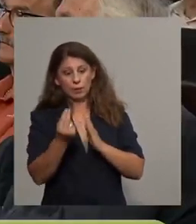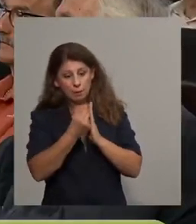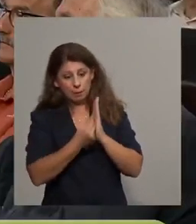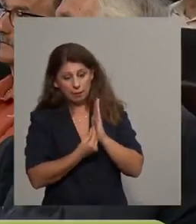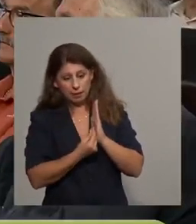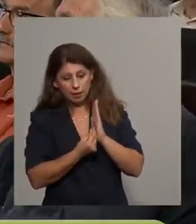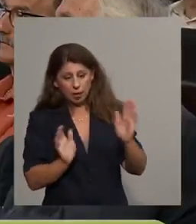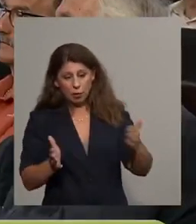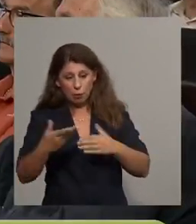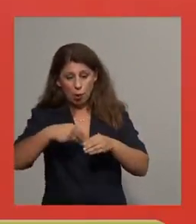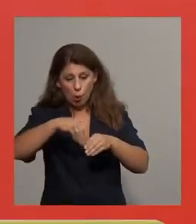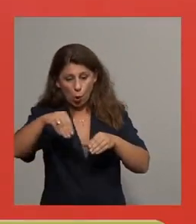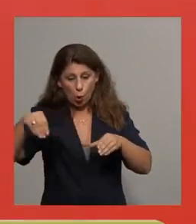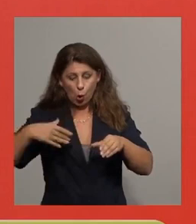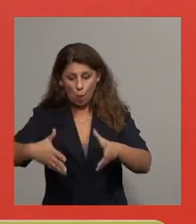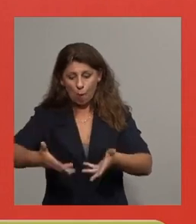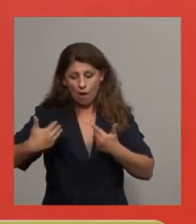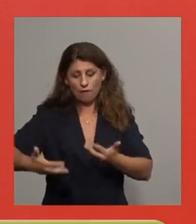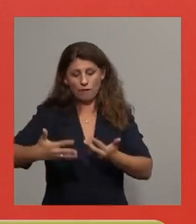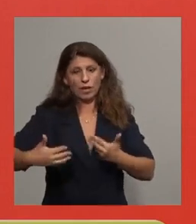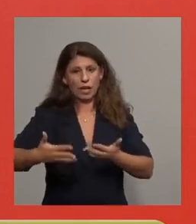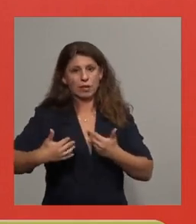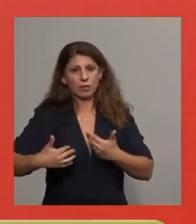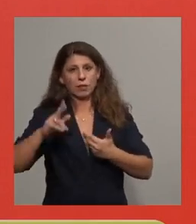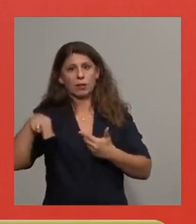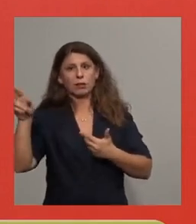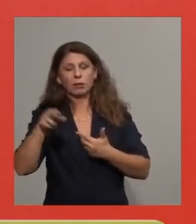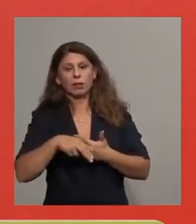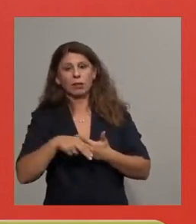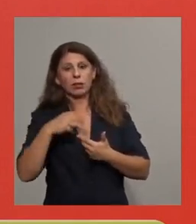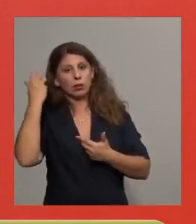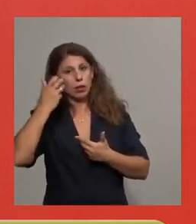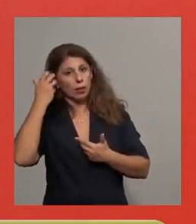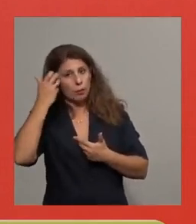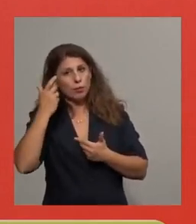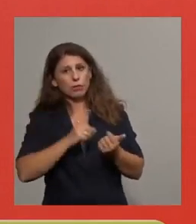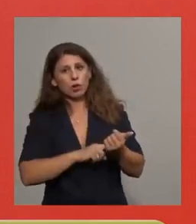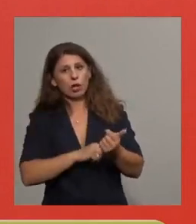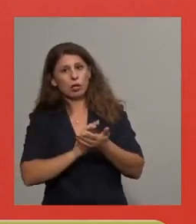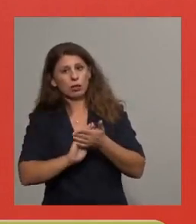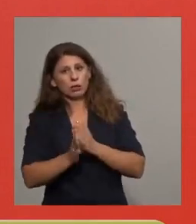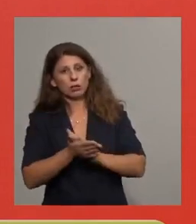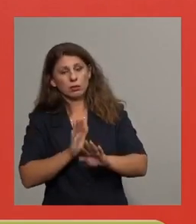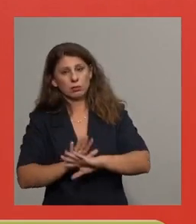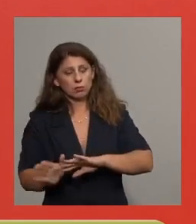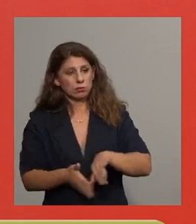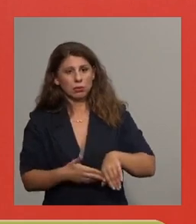τα κυβικά χώματος που αφαιρούνται, καταργώντας τον επιστημονικό της χαρακτήρα, με ό,τι αυτό μπορεί να